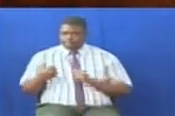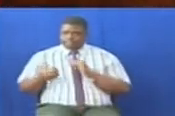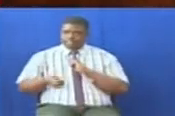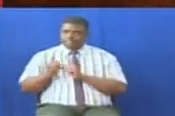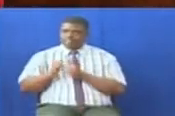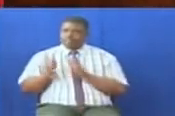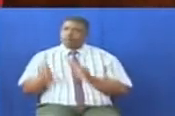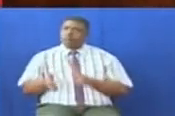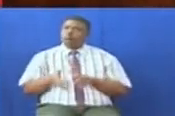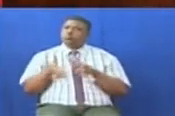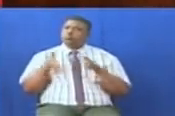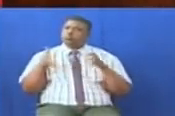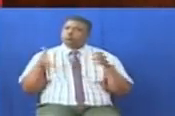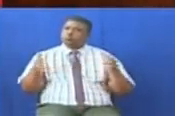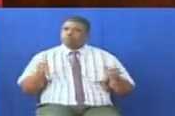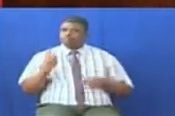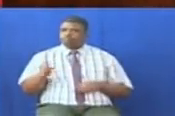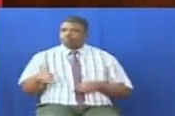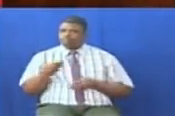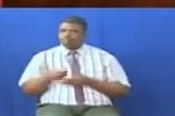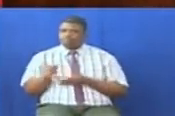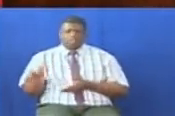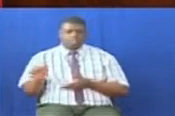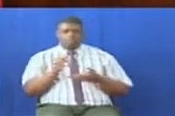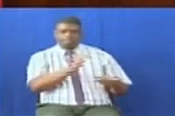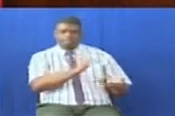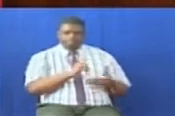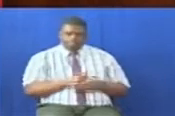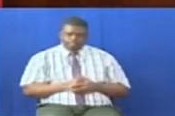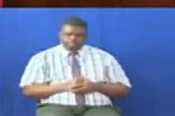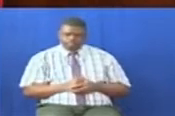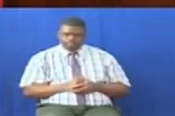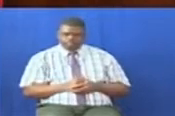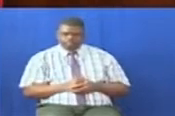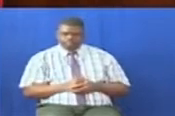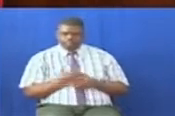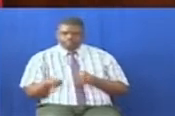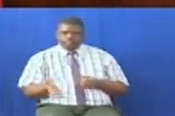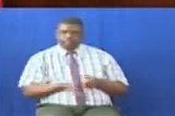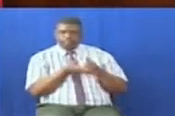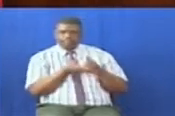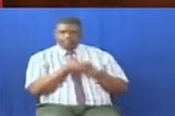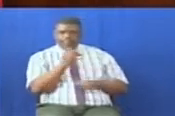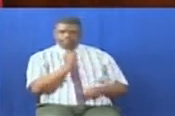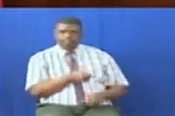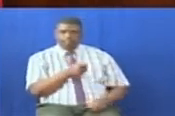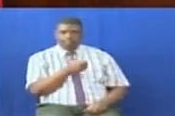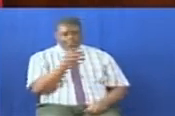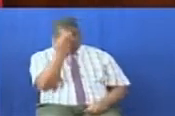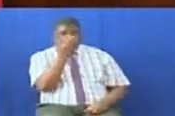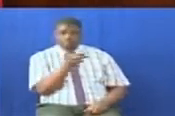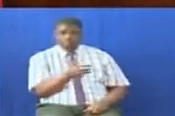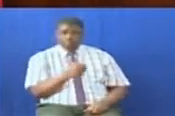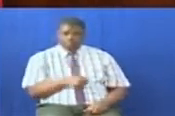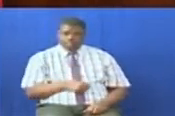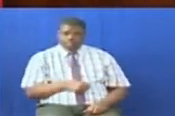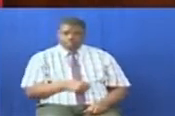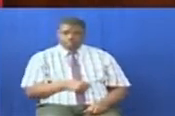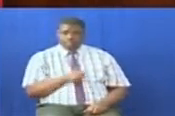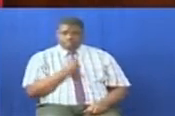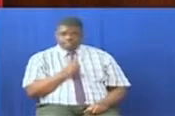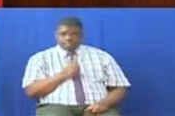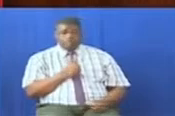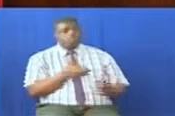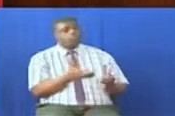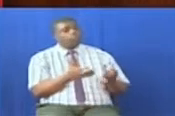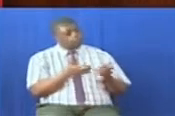kubwa sana la upelekaji wa fedha. Na Mheshimiwa Naibu Spika, wote tunajua kwamba ili tuendelee tunahitaji